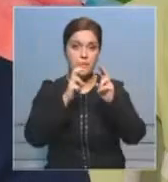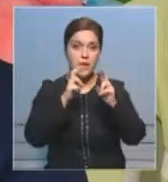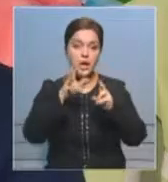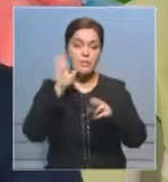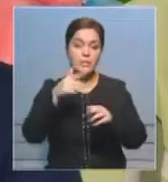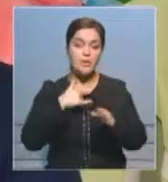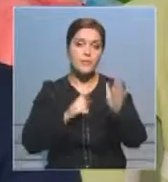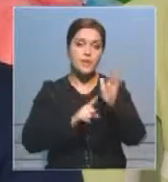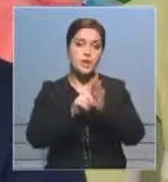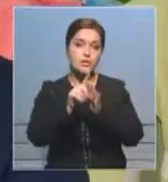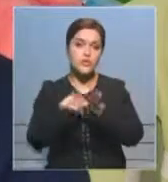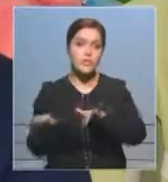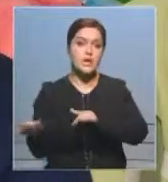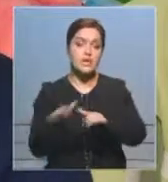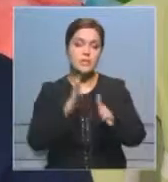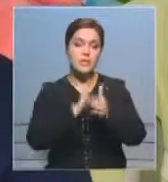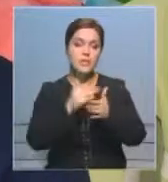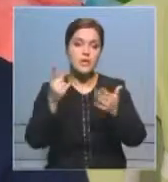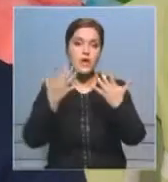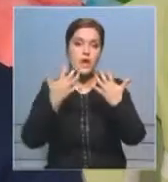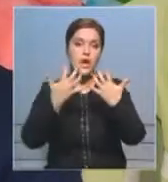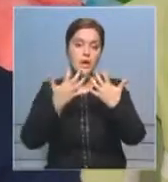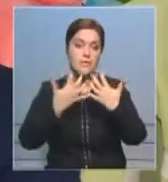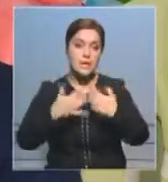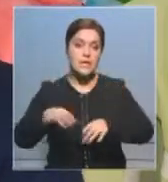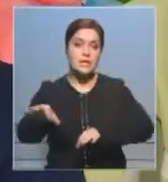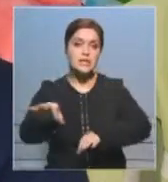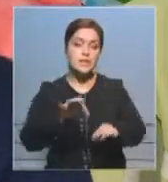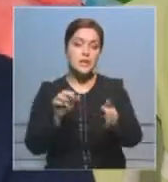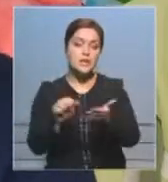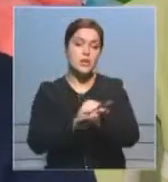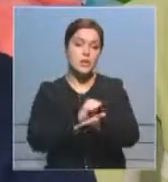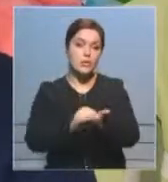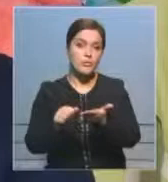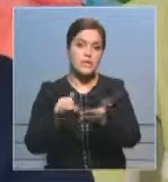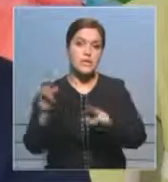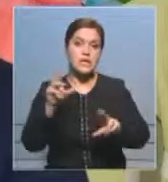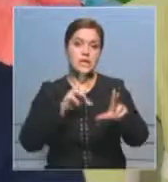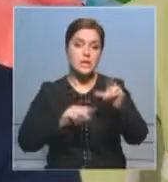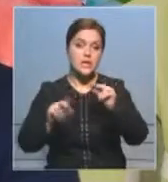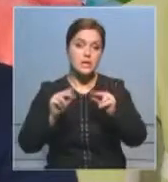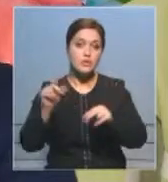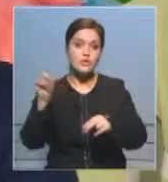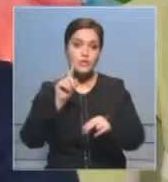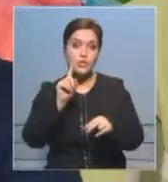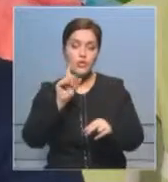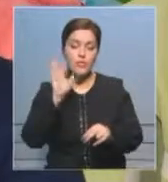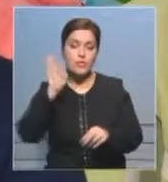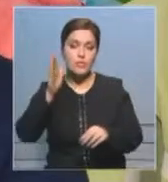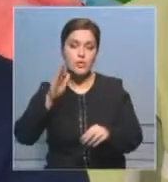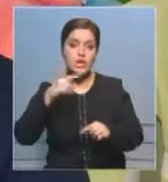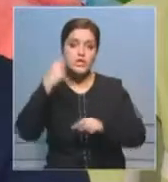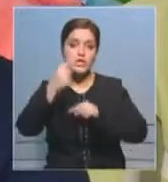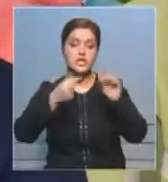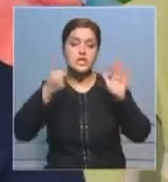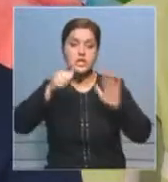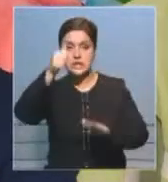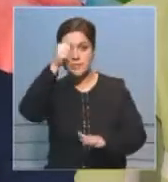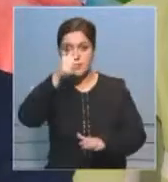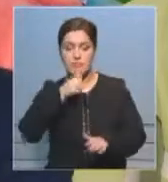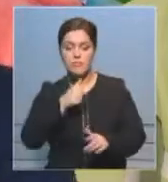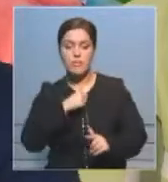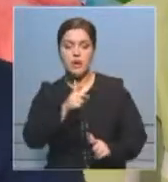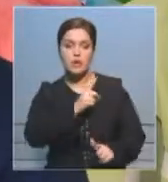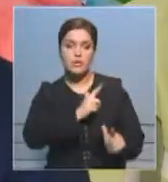разработку проектно-сметной документации этого проекта и надеюсь что во второй половине следующего года она у нас тоже будет